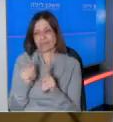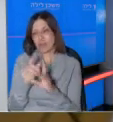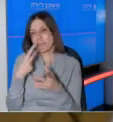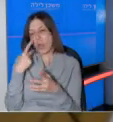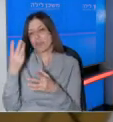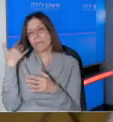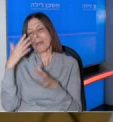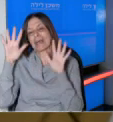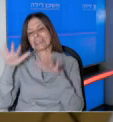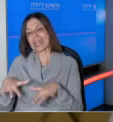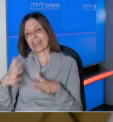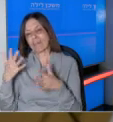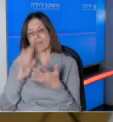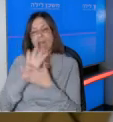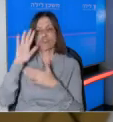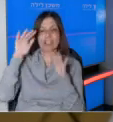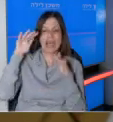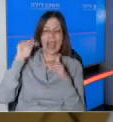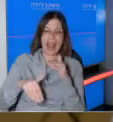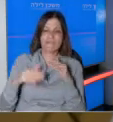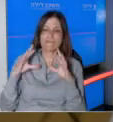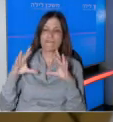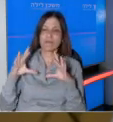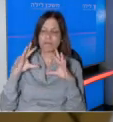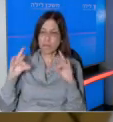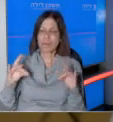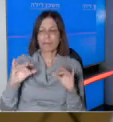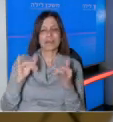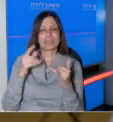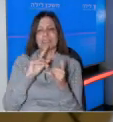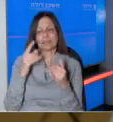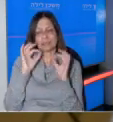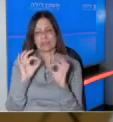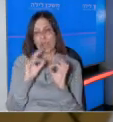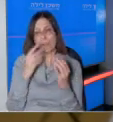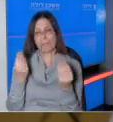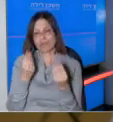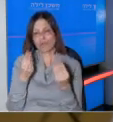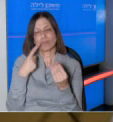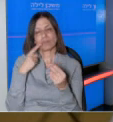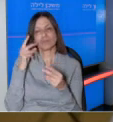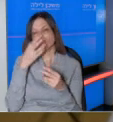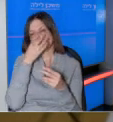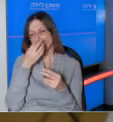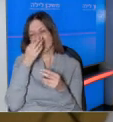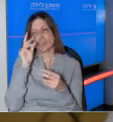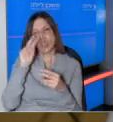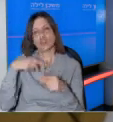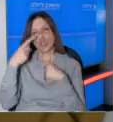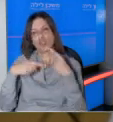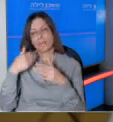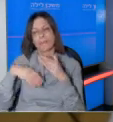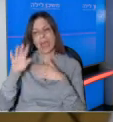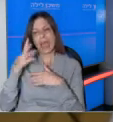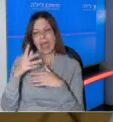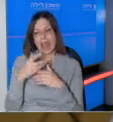רואים פעם 10,000-15,000 מאומתים, אז זה בסדר, זה לא משהו שהוא... כן. דרך אגב, בשפעת יש כל שנה, מעל 20,